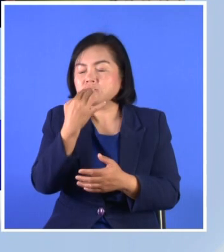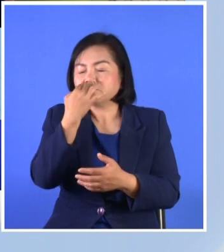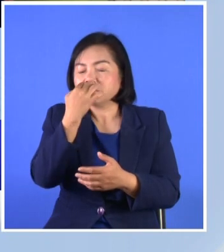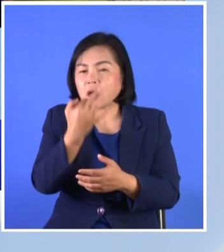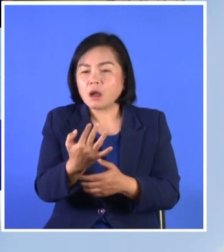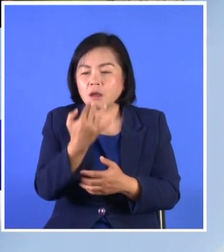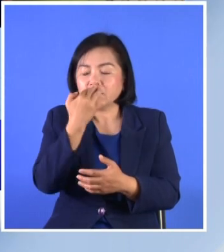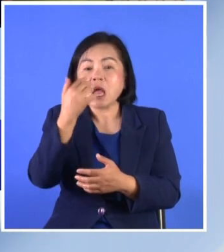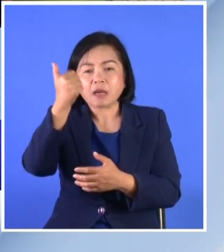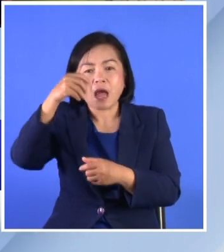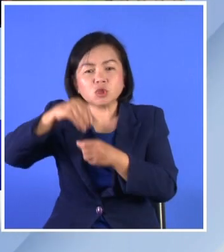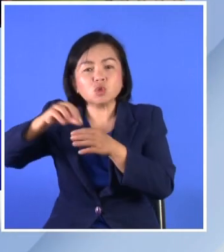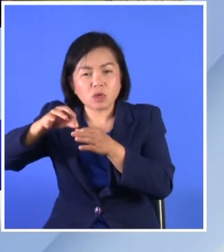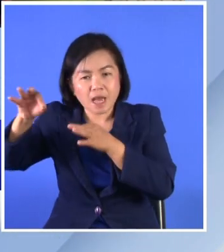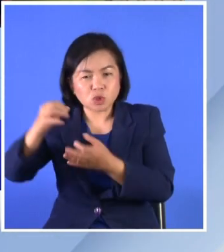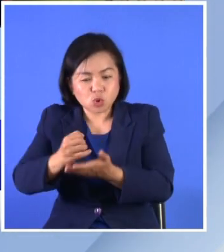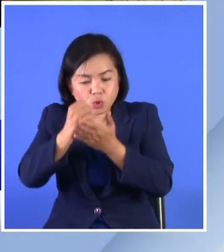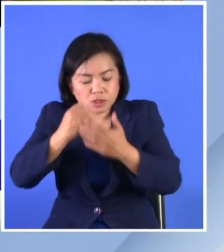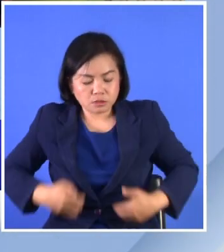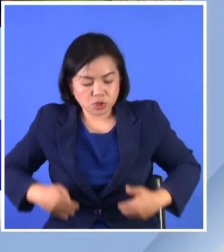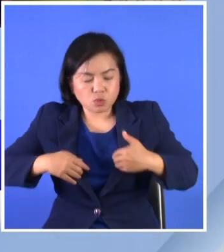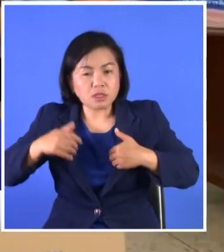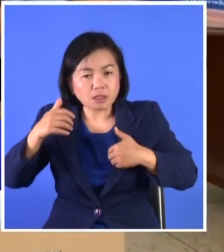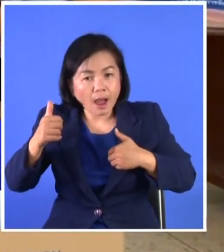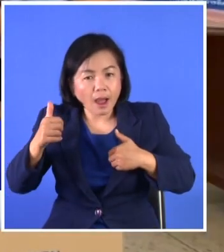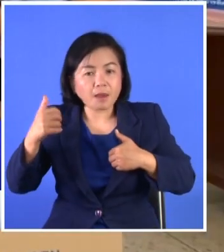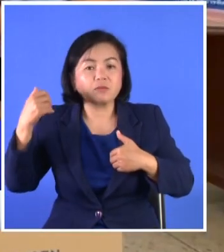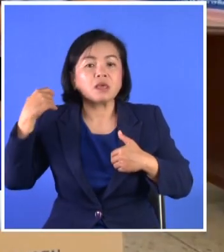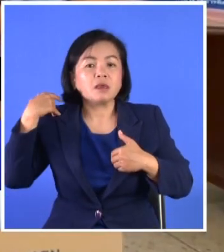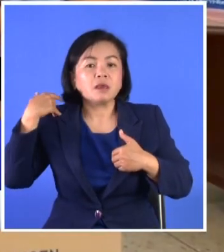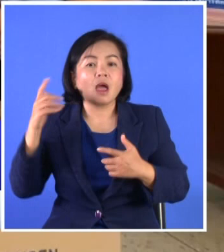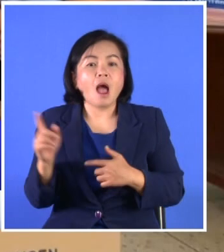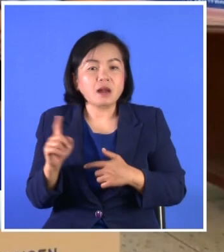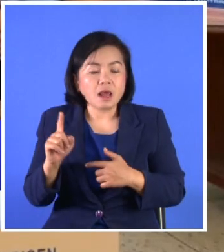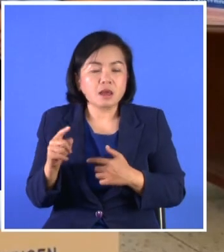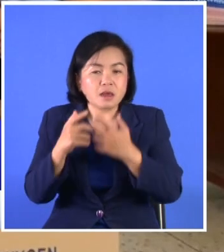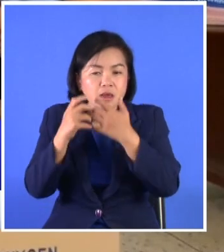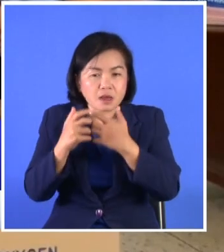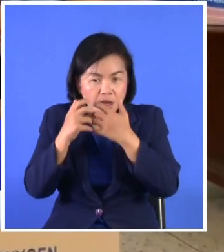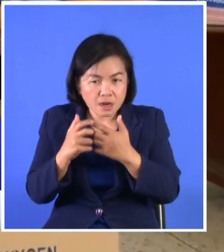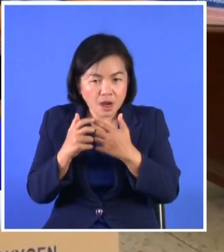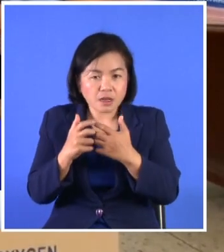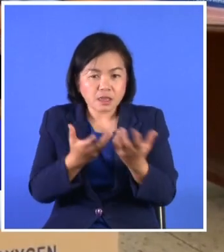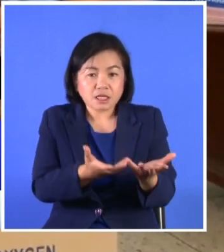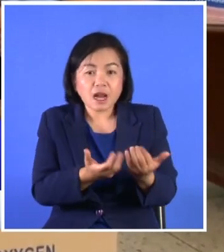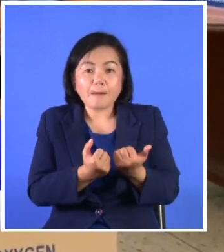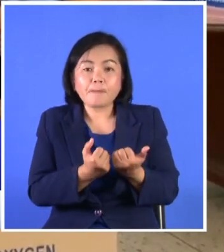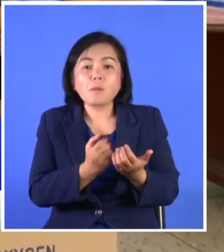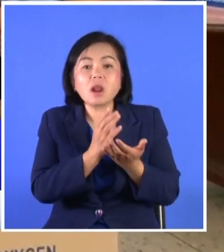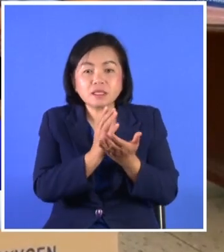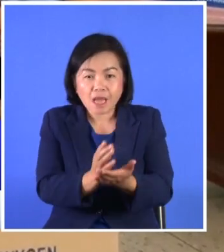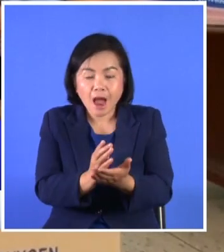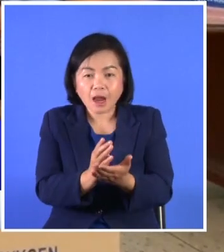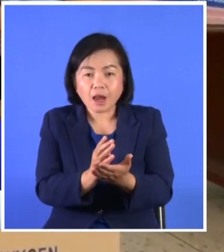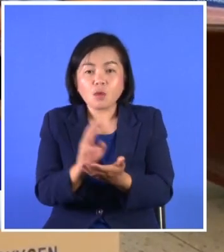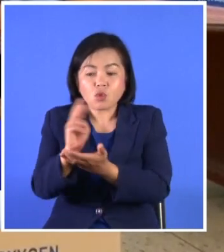ที่ห่างไกลนะคะสามารถใช้ได้อย่างปลอดภัยดังนั้นเครื่องผลิตออกซิเจนทั้งหมด10เครื่องที่เราได้รับบริจาคมาจากทางผู้บริ